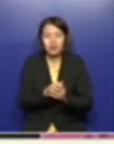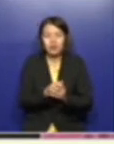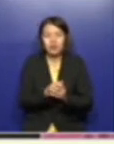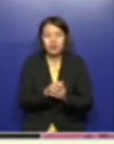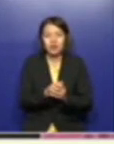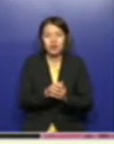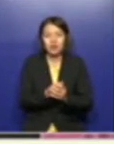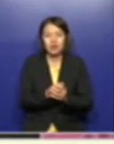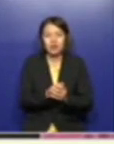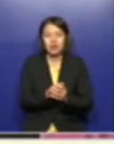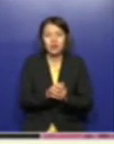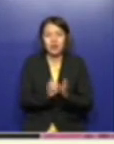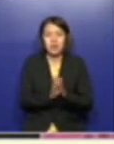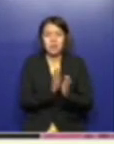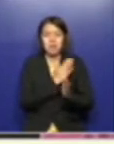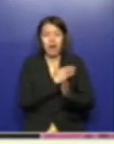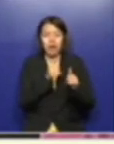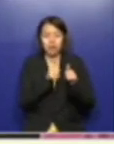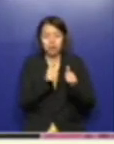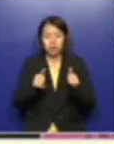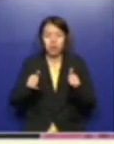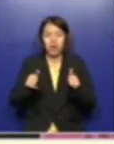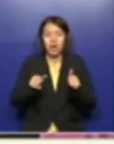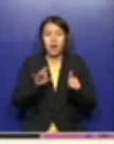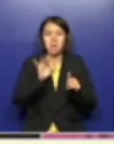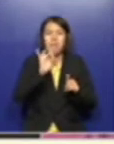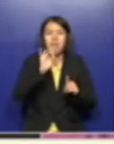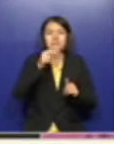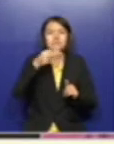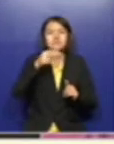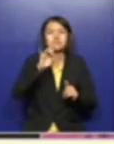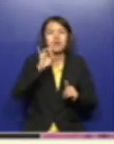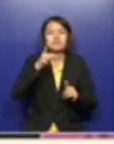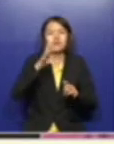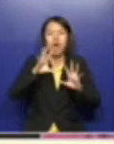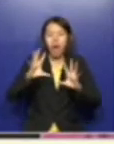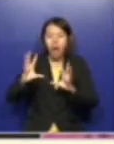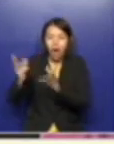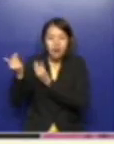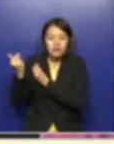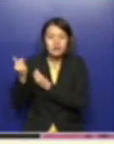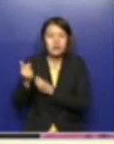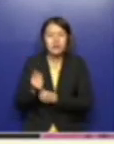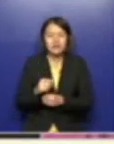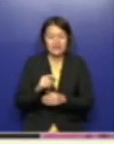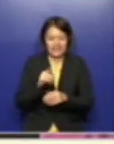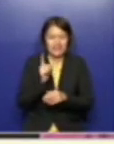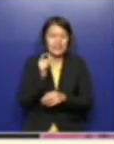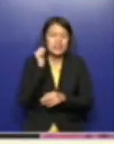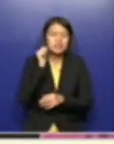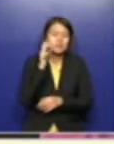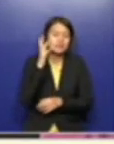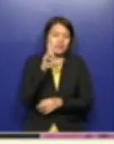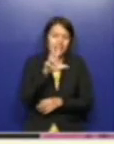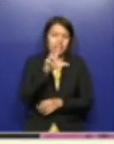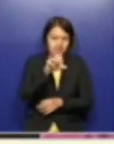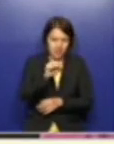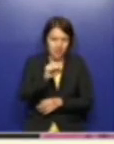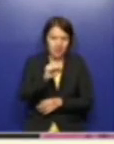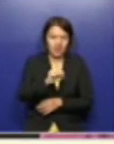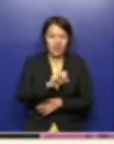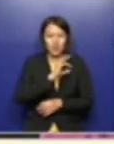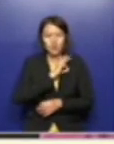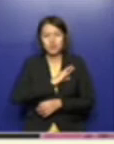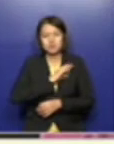8เอพระสงฆ์ที่หายไปเลยคือ80,000รูปเลยฮะจาก 300,000 กว่าเพราะขวัญและก